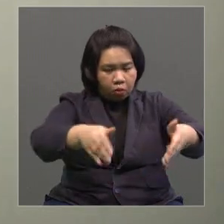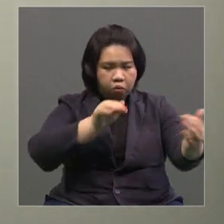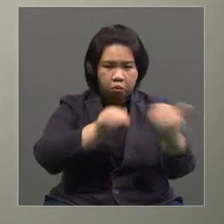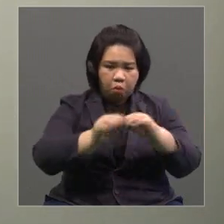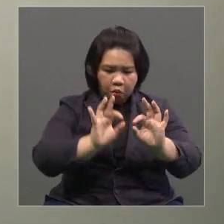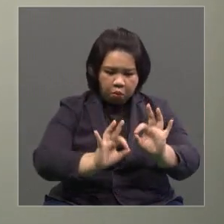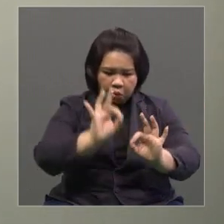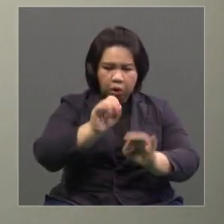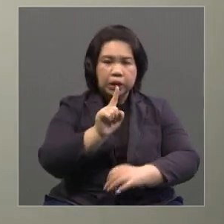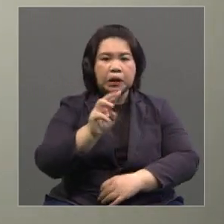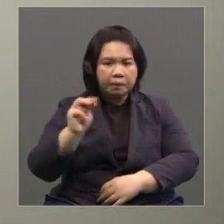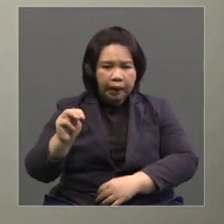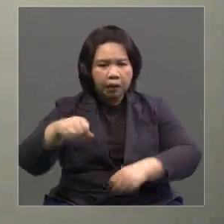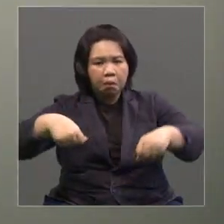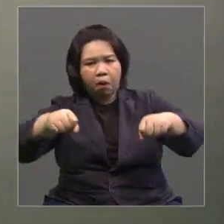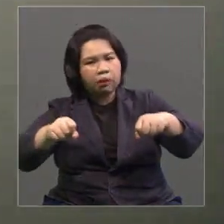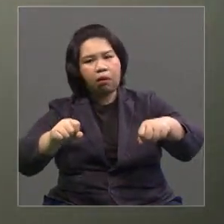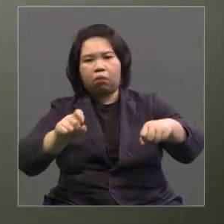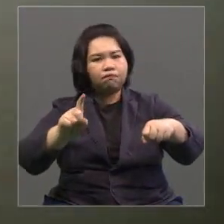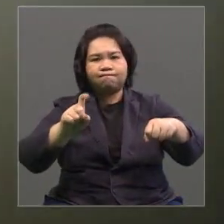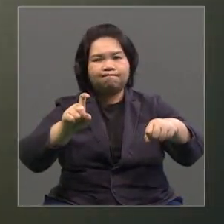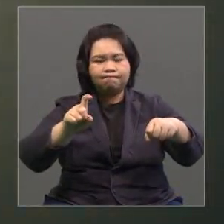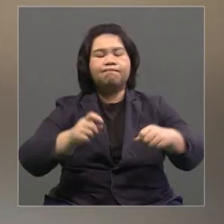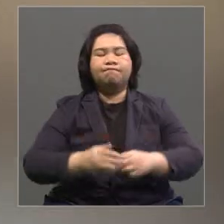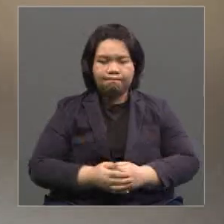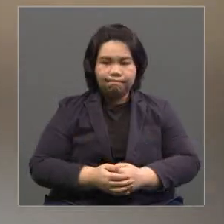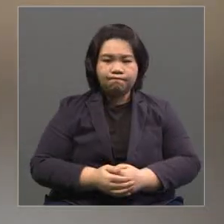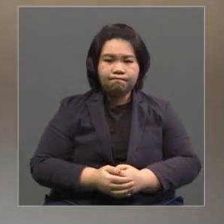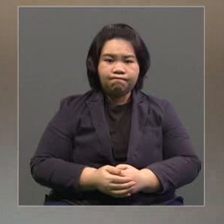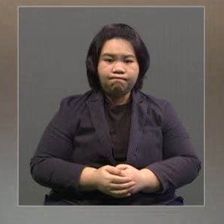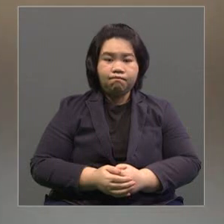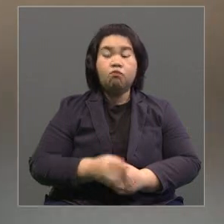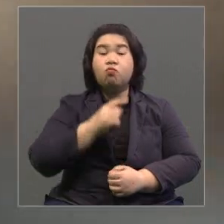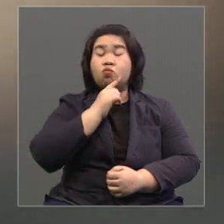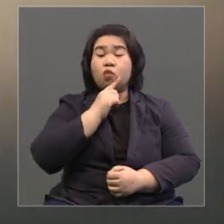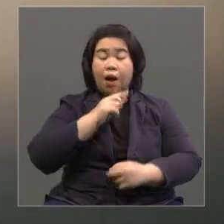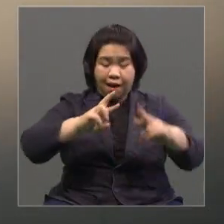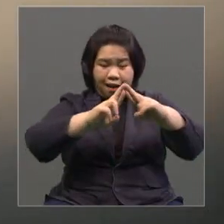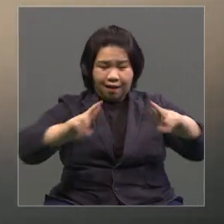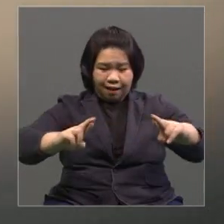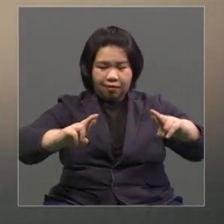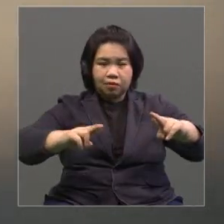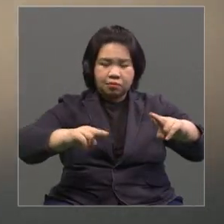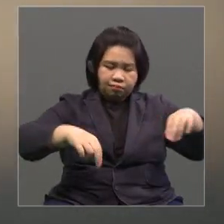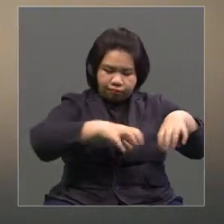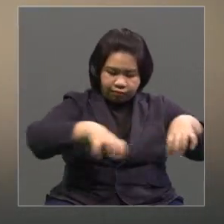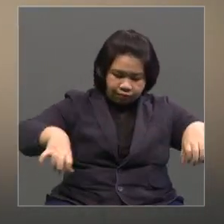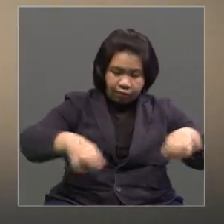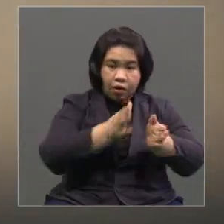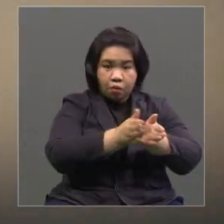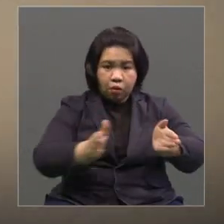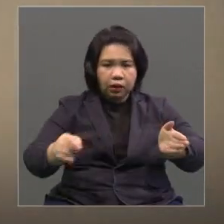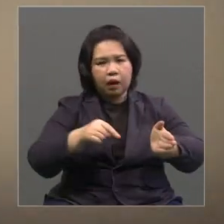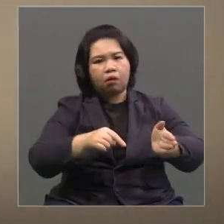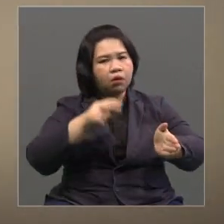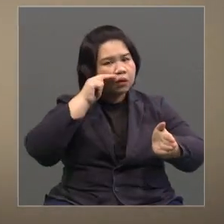รรถเล็กไม่สามารถผ่านไปมาได้ขณะที่รถจักรยานยนต์ที่จอดอยู่ตามหน้าร้านค้าหรือว่าที่พักต่างๆเป็นจำนวนมาก